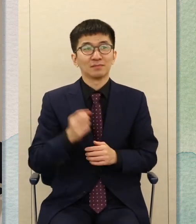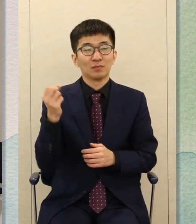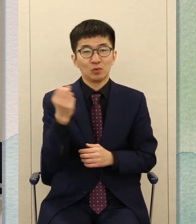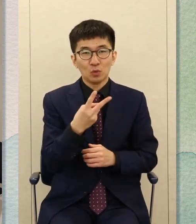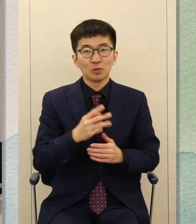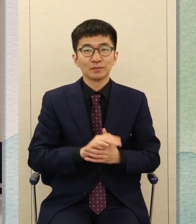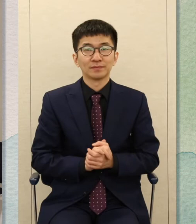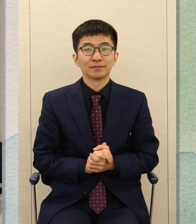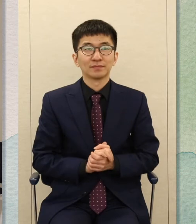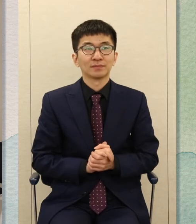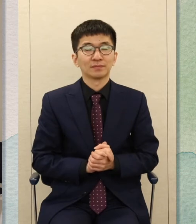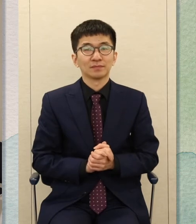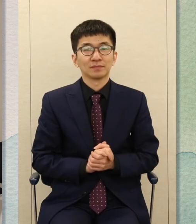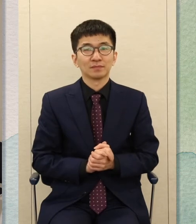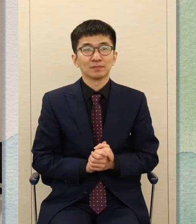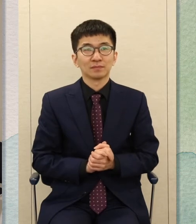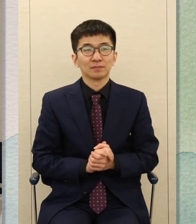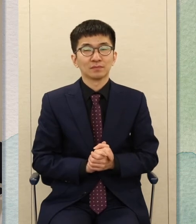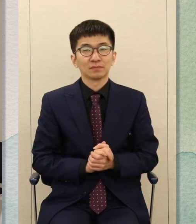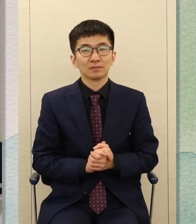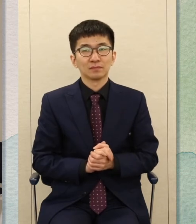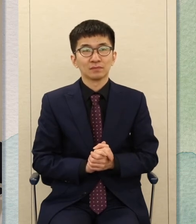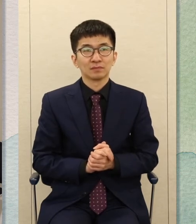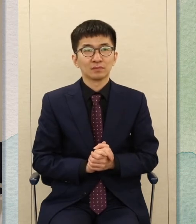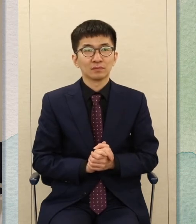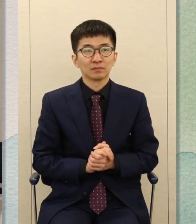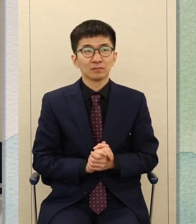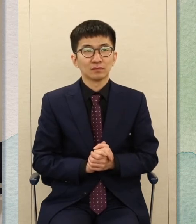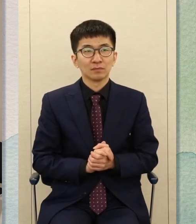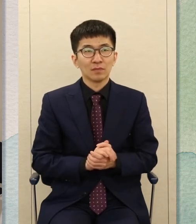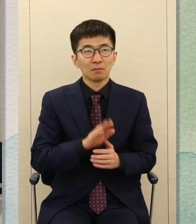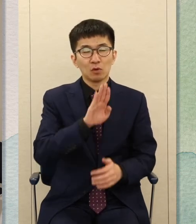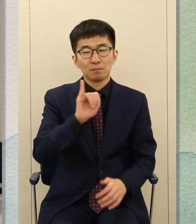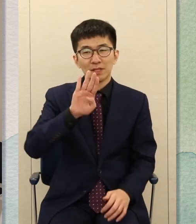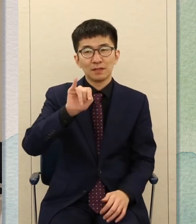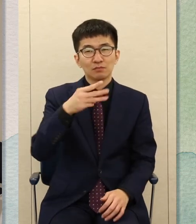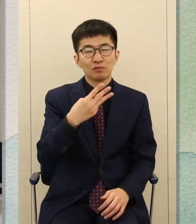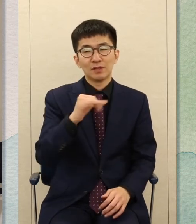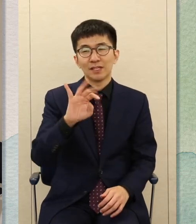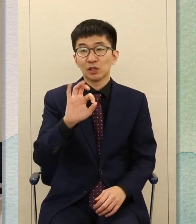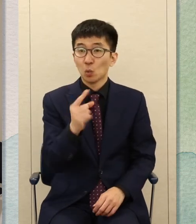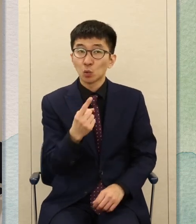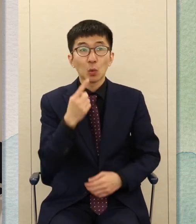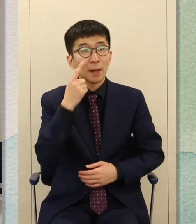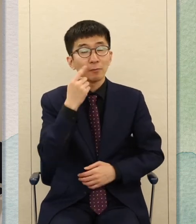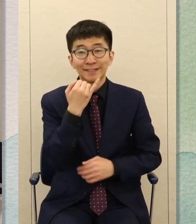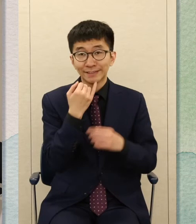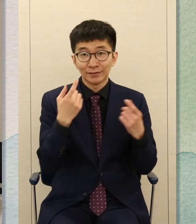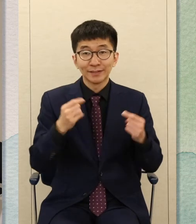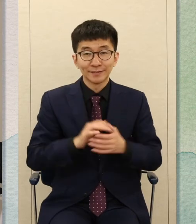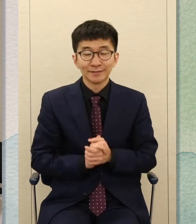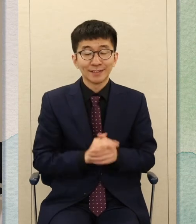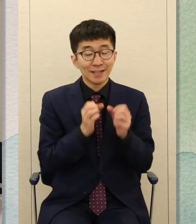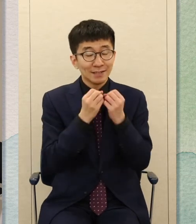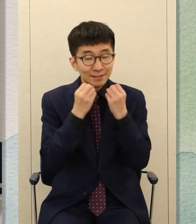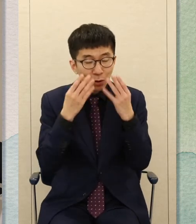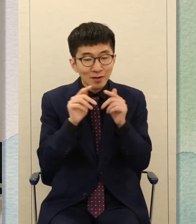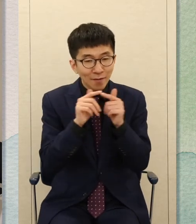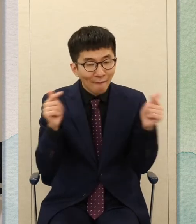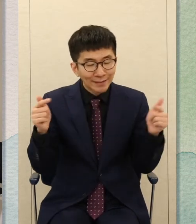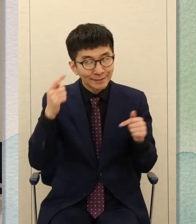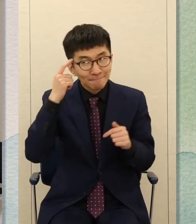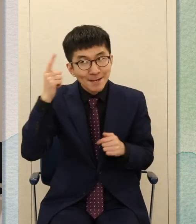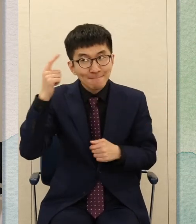그리고 뭐 이런 창조적 퍼포먼스, 비블리오 배틀 같은 것들 하면 좋은데요. 그런 창조적 퍼포먼스 스스로